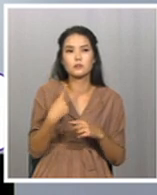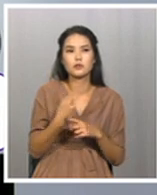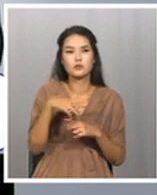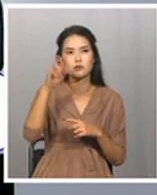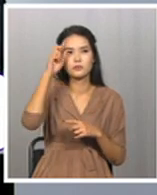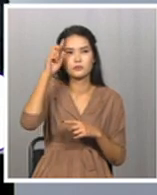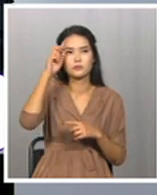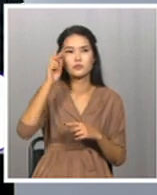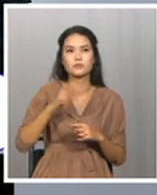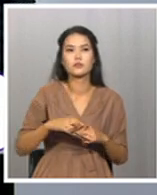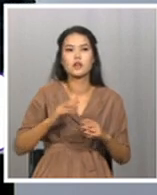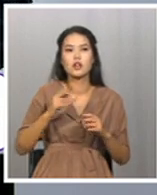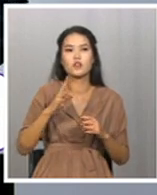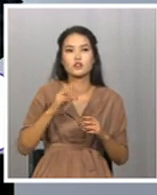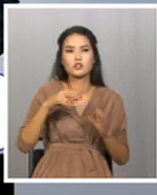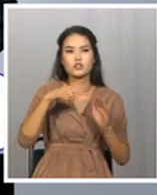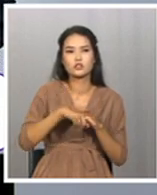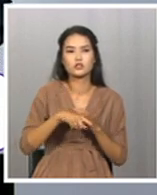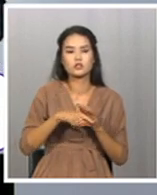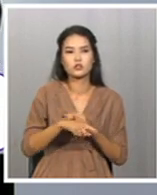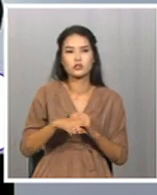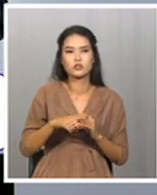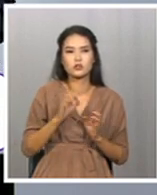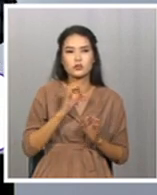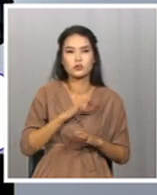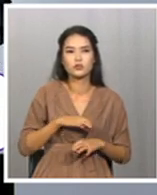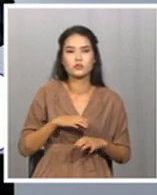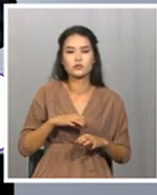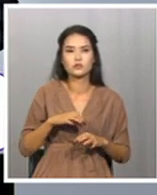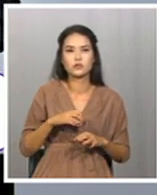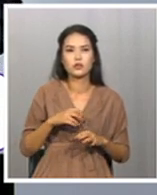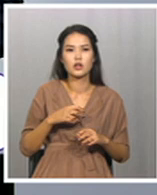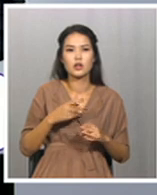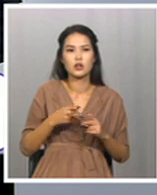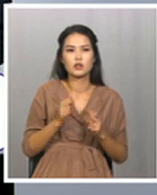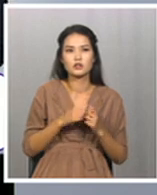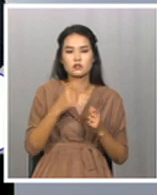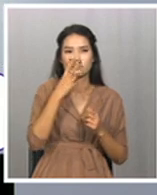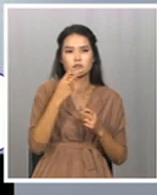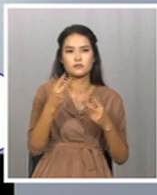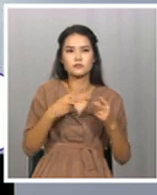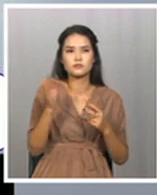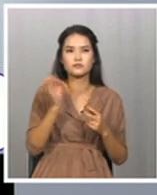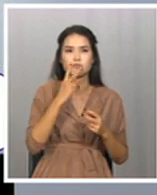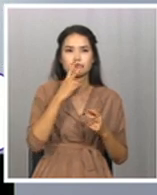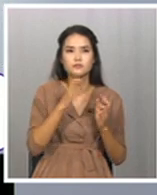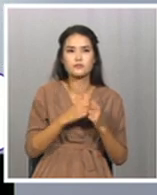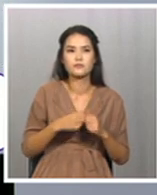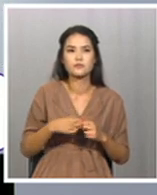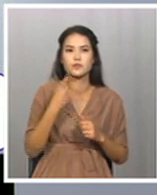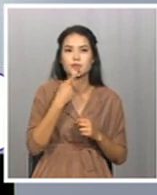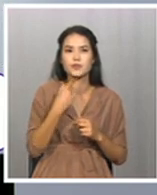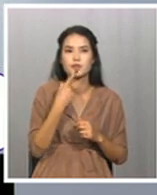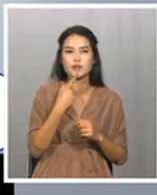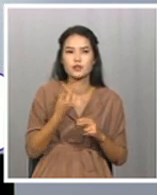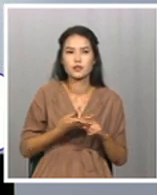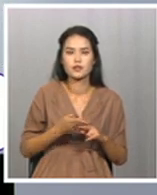мемлекеттердің жиынтық ішкі өнімін жалпы көлем бойынша қарастырып өтсек. Бұл жерде қызыл түспен